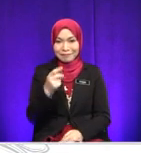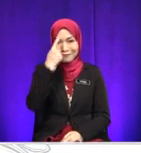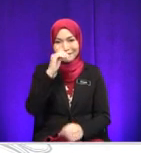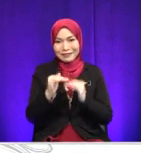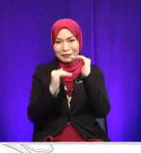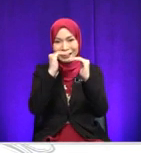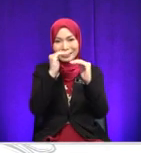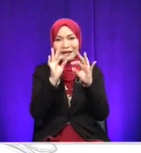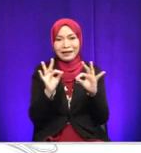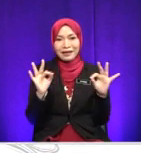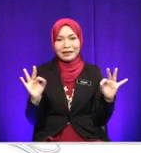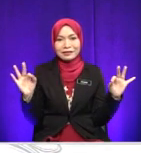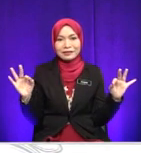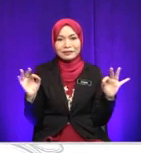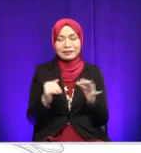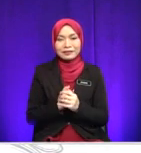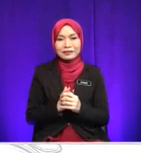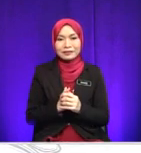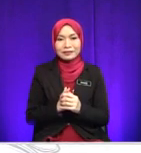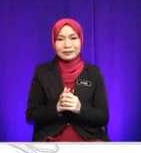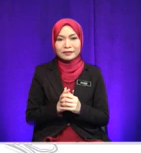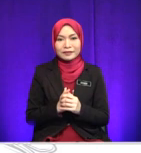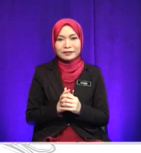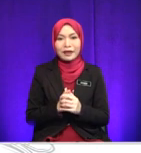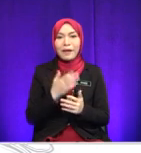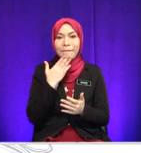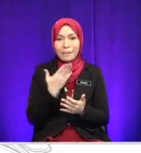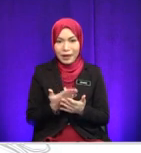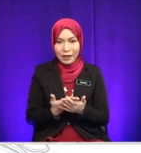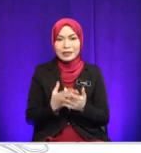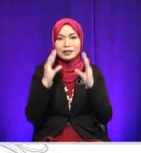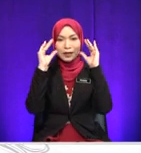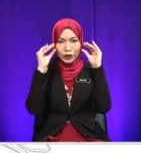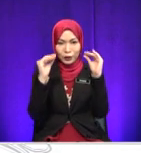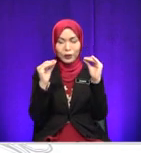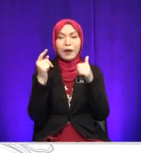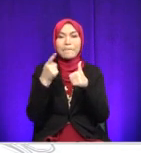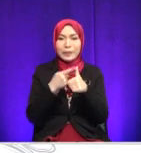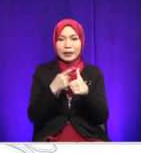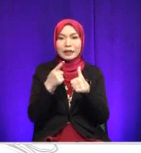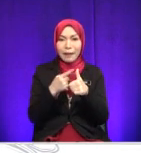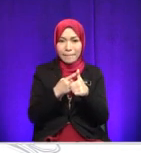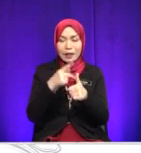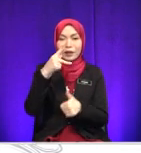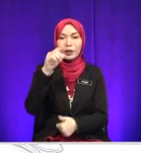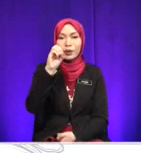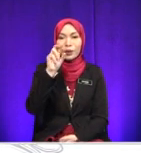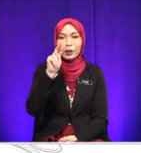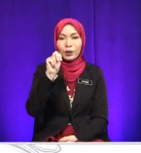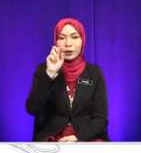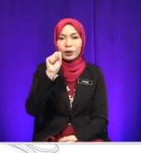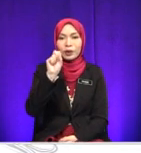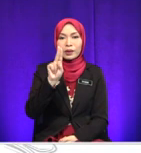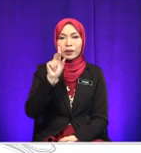Afiq. Baik cikgu. Yang pertama ialah konsul. Yang kedua